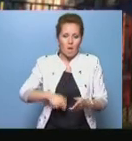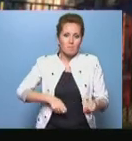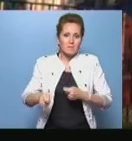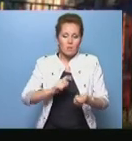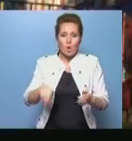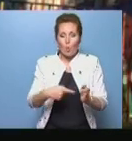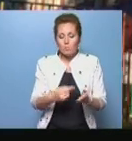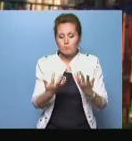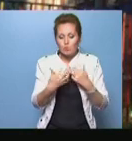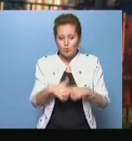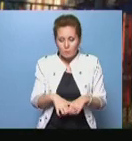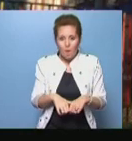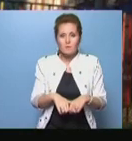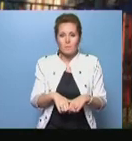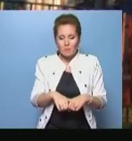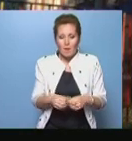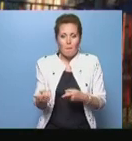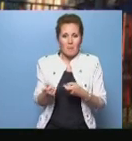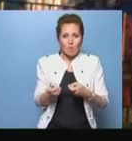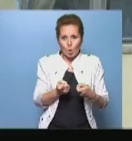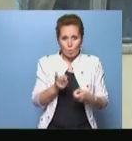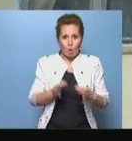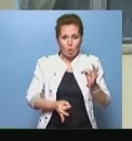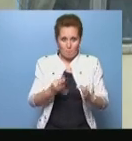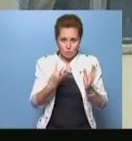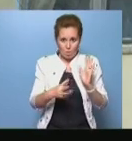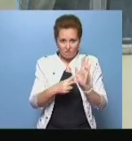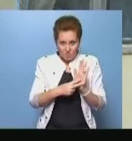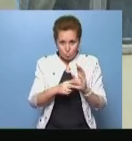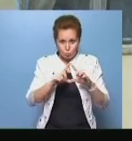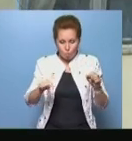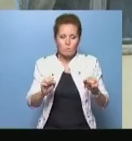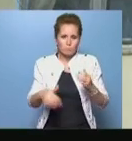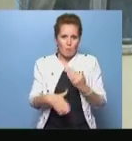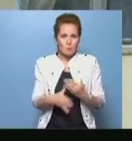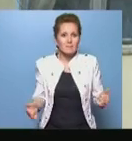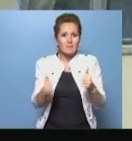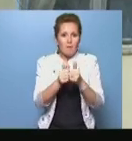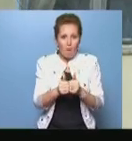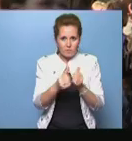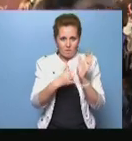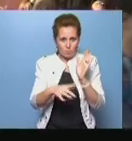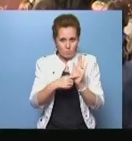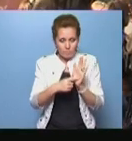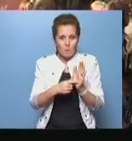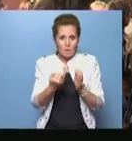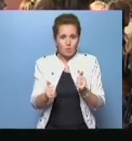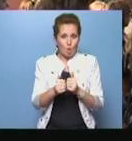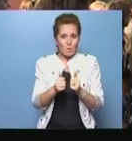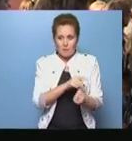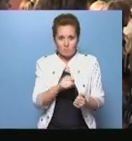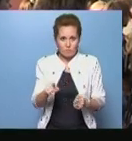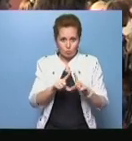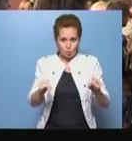города посчитала, подтянуть к этим нормам 48-ю поможет слияние. Еще одной причиной стало непосредственное соседство школ. Для